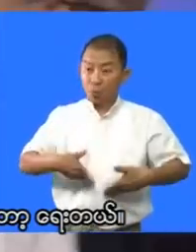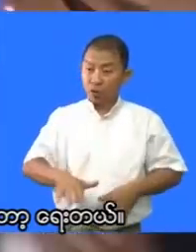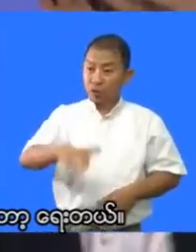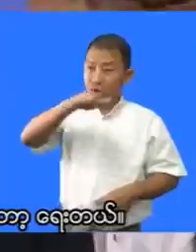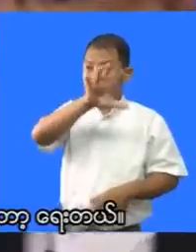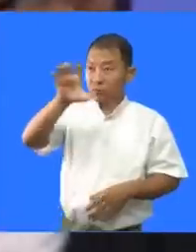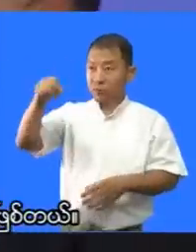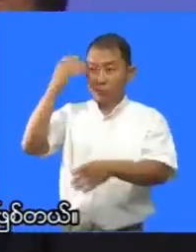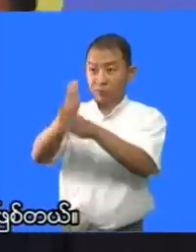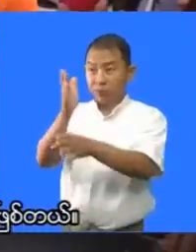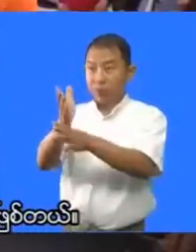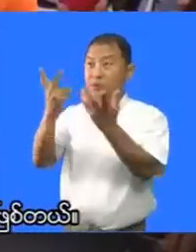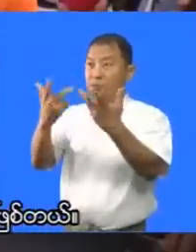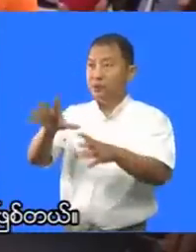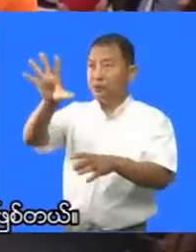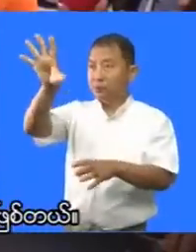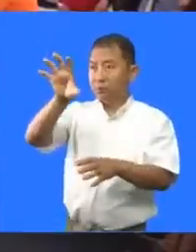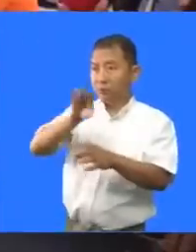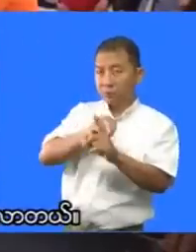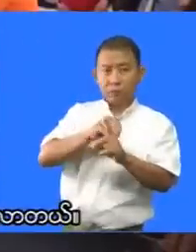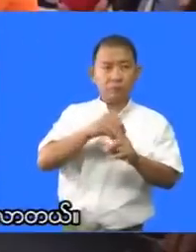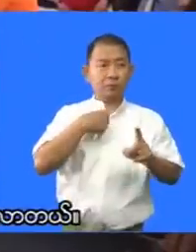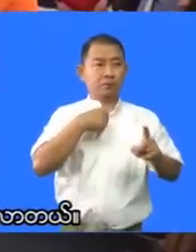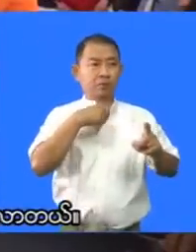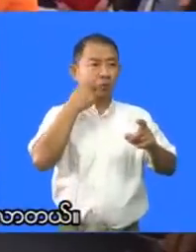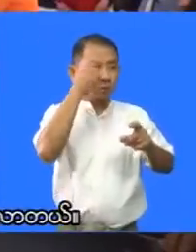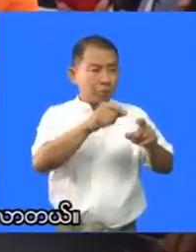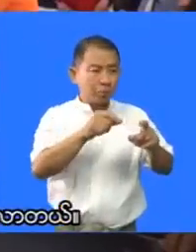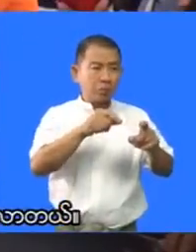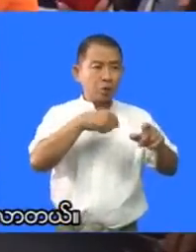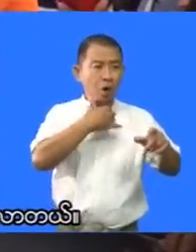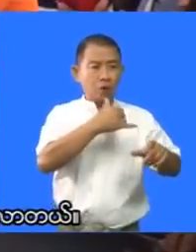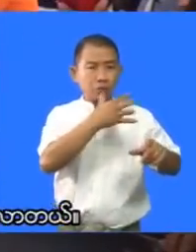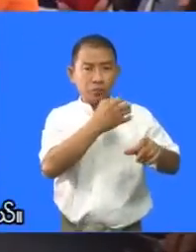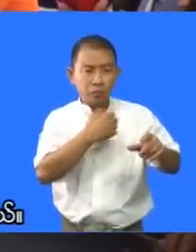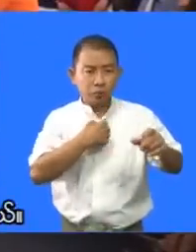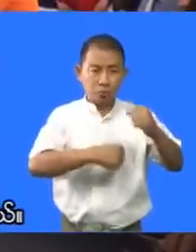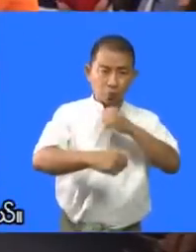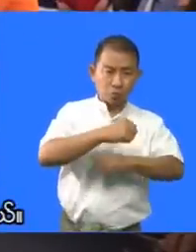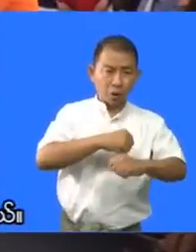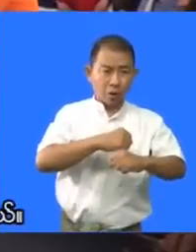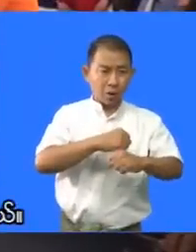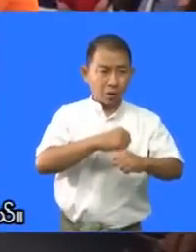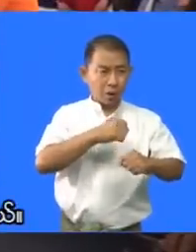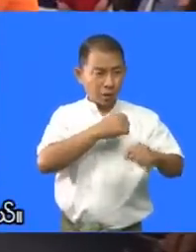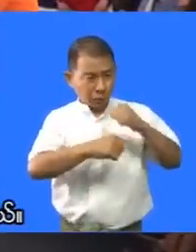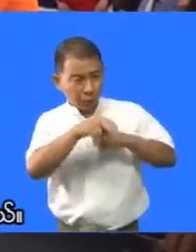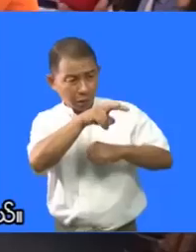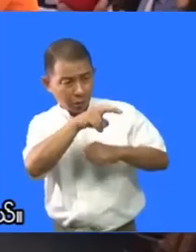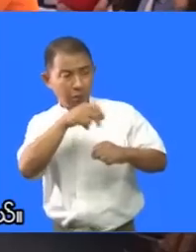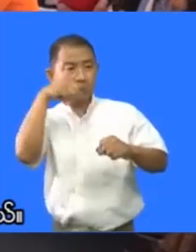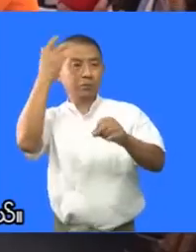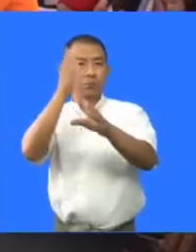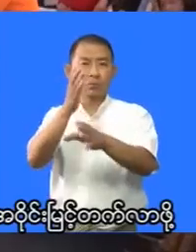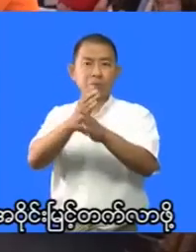ကအဲ့ဒီလိုက်အတူယူပြီးတော့ရေးတယ်အဲ့တော့ရုပ်ရှင်ကိုအတူယူပြီးတော့ပတ်ဝန်းကျင်ကဒီလိုဖြစ်တယ်ပတ်ဝန်းကျင်ကဆိုးတော့ရုပ်ရှင်တွေကအဆိုးတွေရောက်လာတယ်ရုပ်ရှင်တွေကအဆိုးတွေကပတ်ဝန်းကျင်ကအဆိုးတွေက